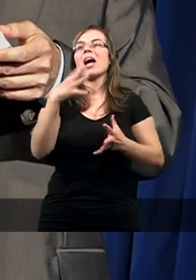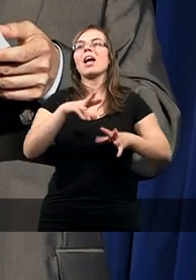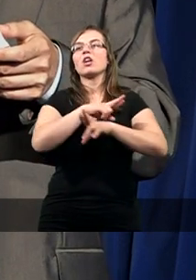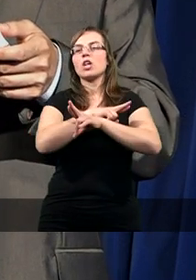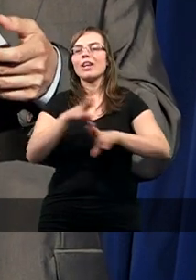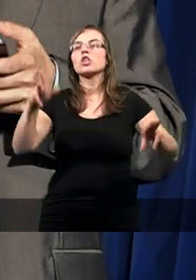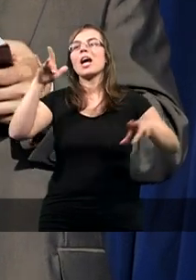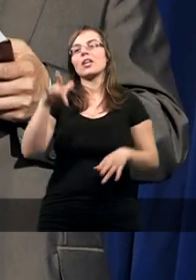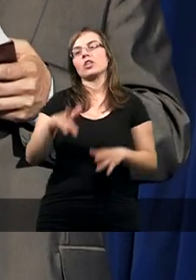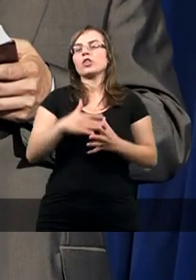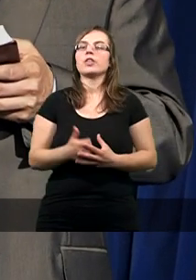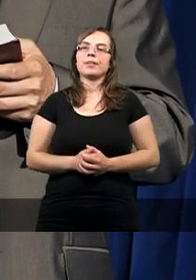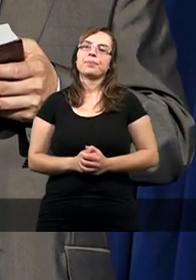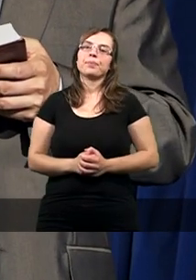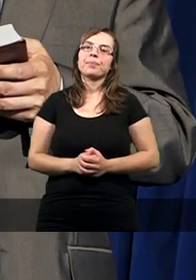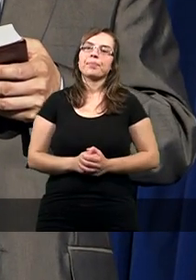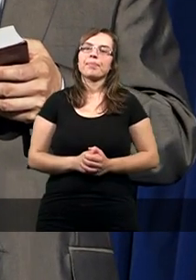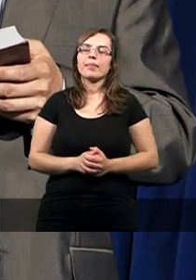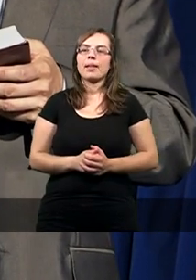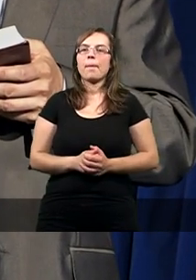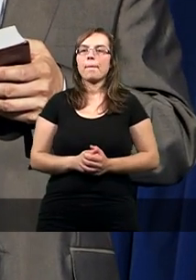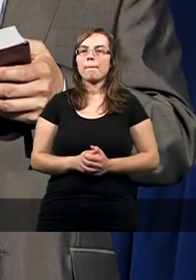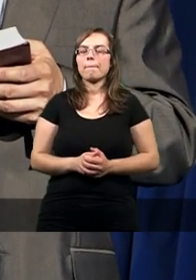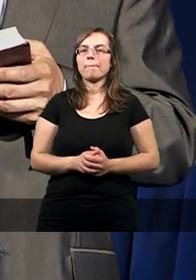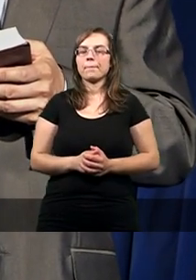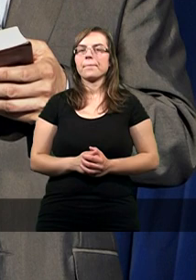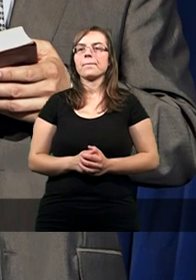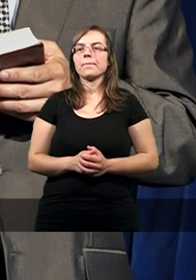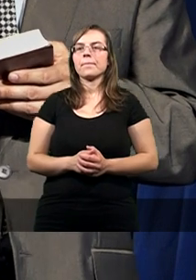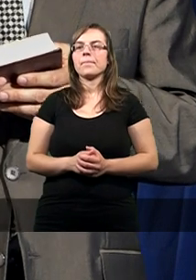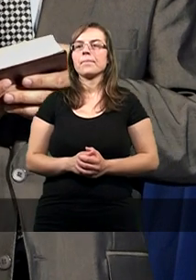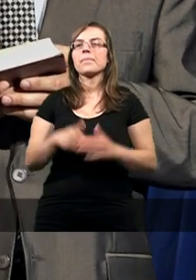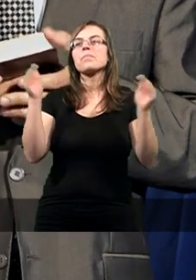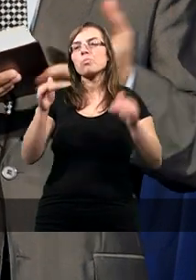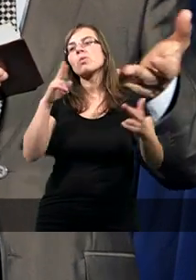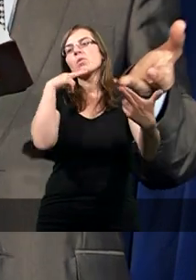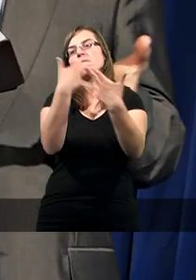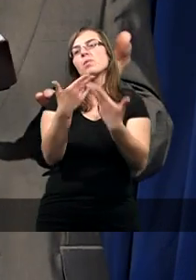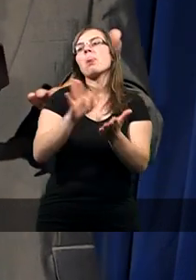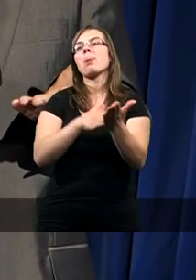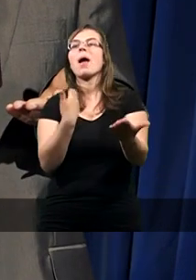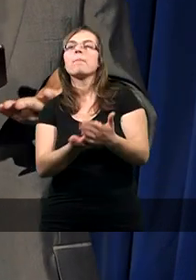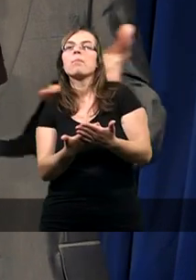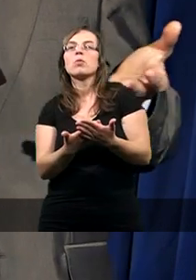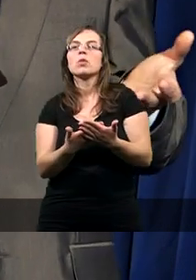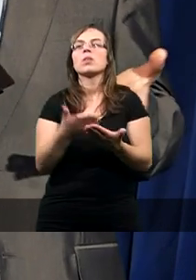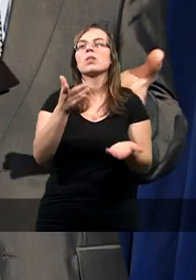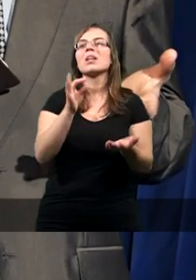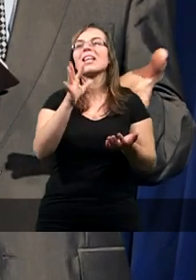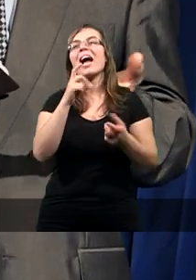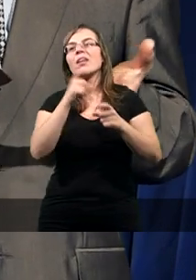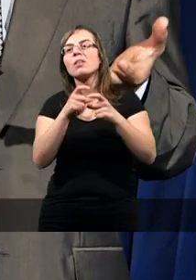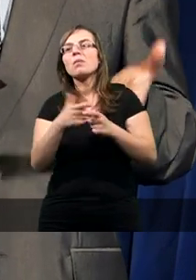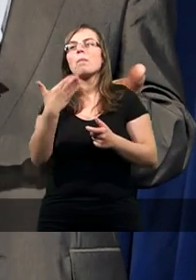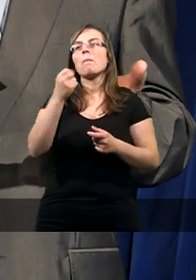wiele rzeczy. He could have said to her, Martha, you just don't understand who I am. Mógł odpowiedzieć na przykład